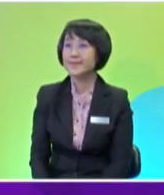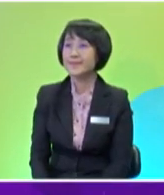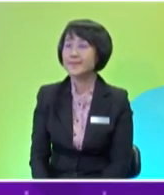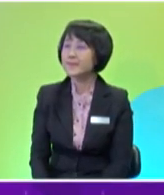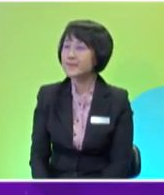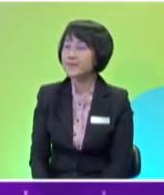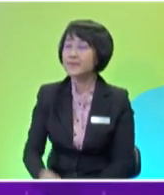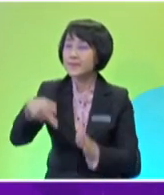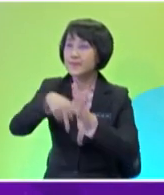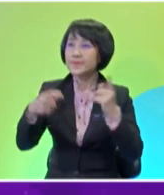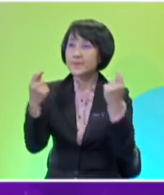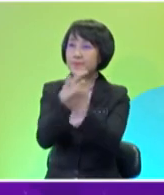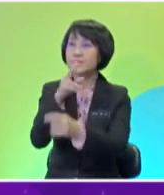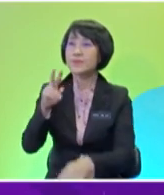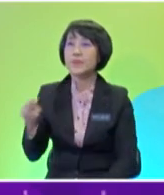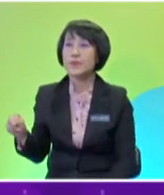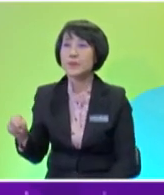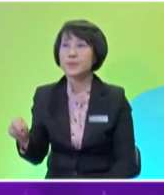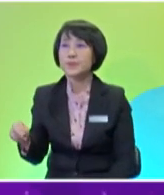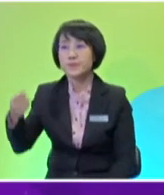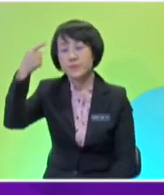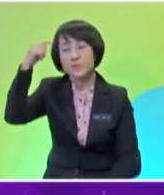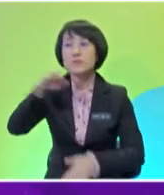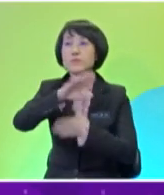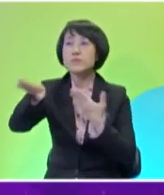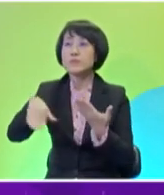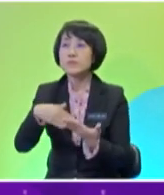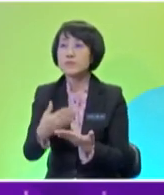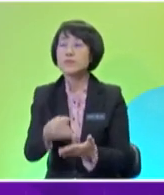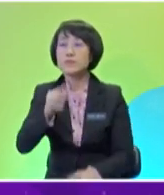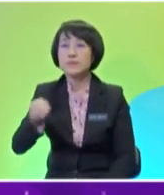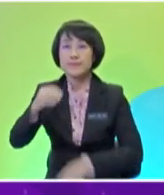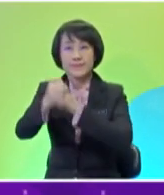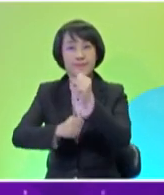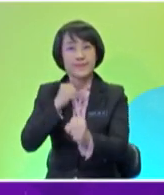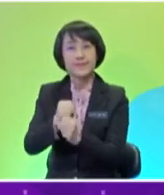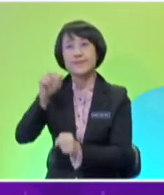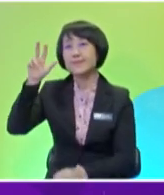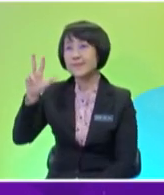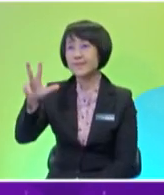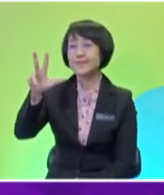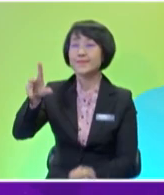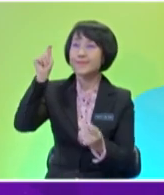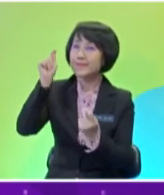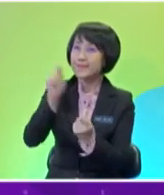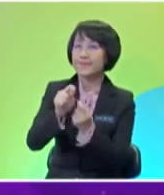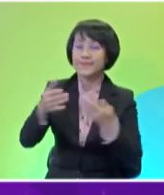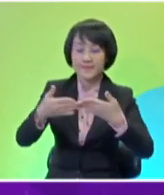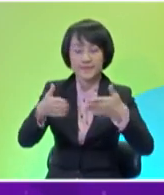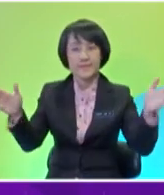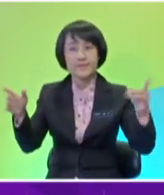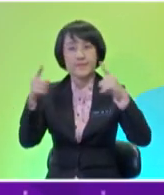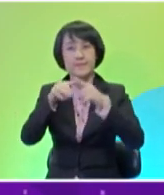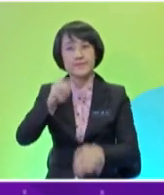pertandingan ini ialah untuk semua tahun 3 Iya tepat sekali terbuka kepada